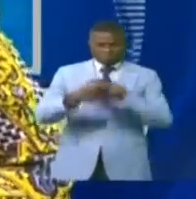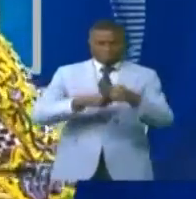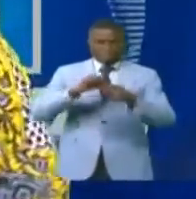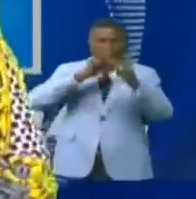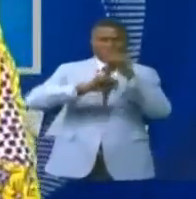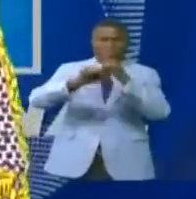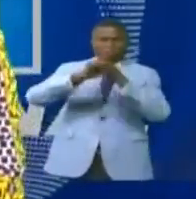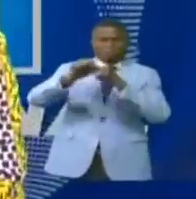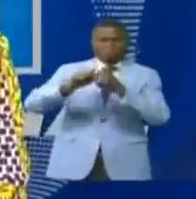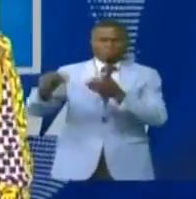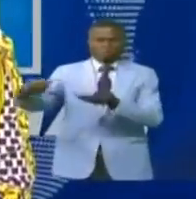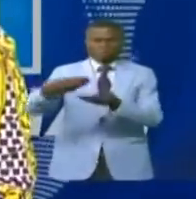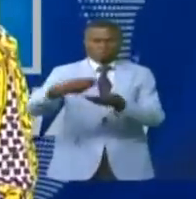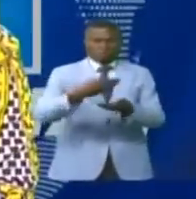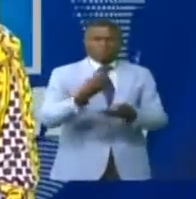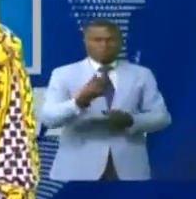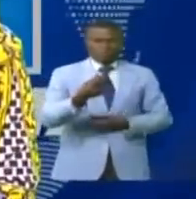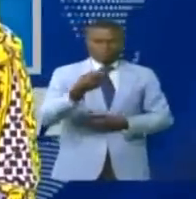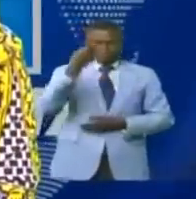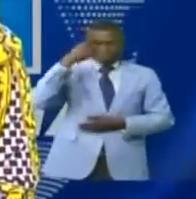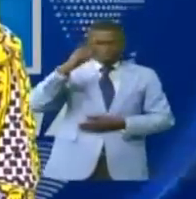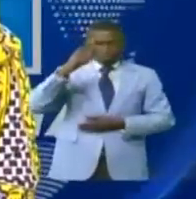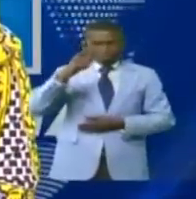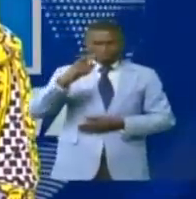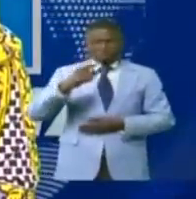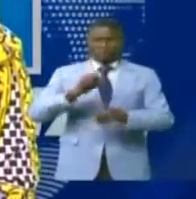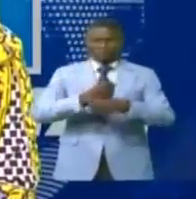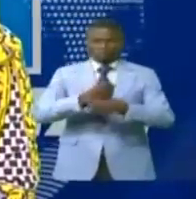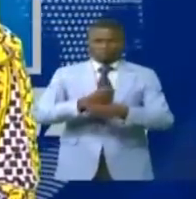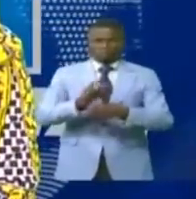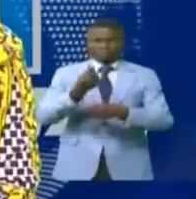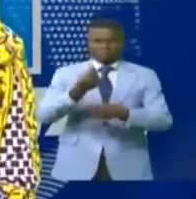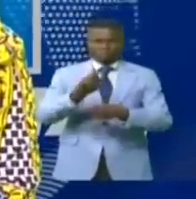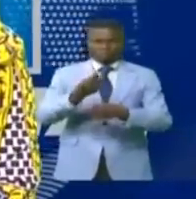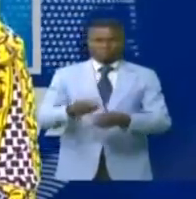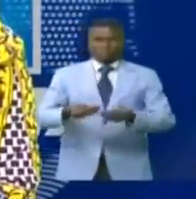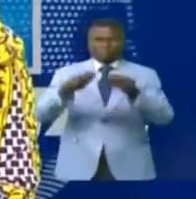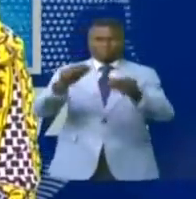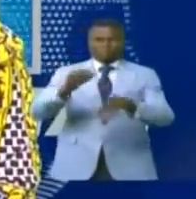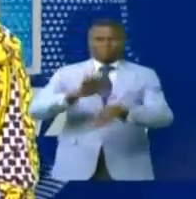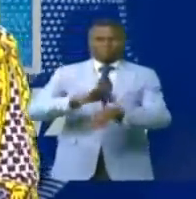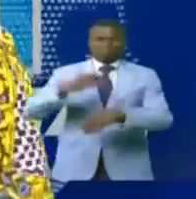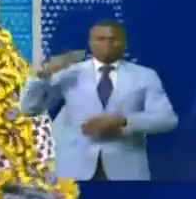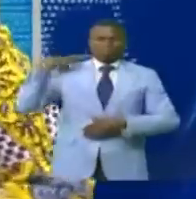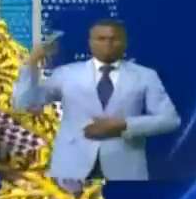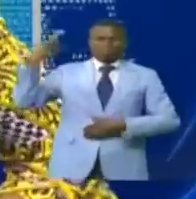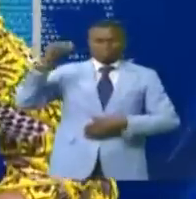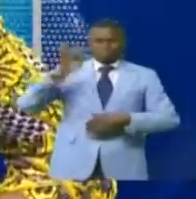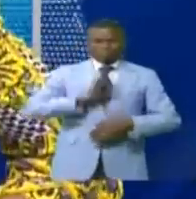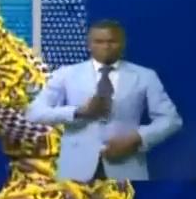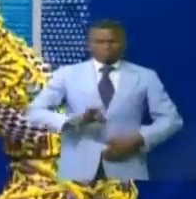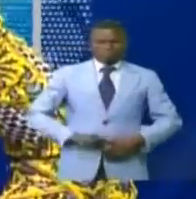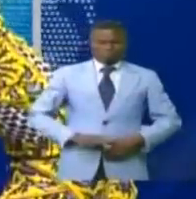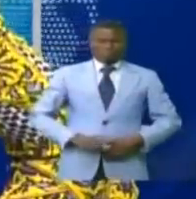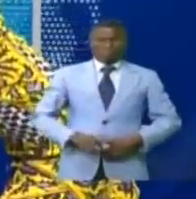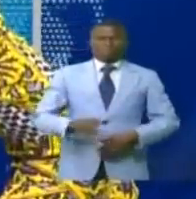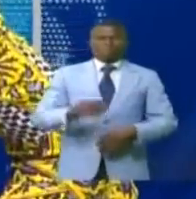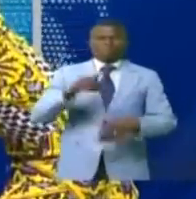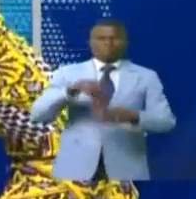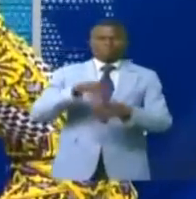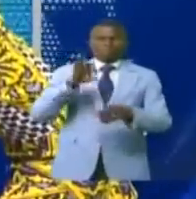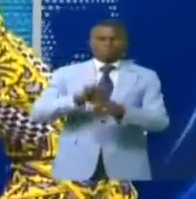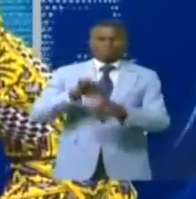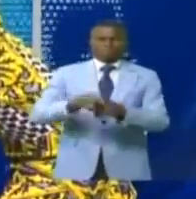campagne de collecte de fonds pour constituer les frais de dépôt de la candidature de Félix-Antoine Tshisekedi. Patricia Ungu,